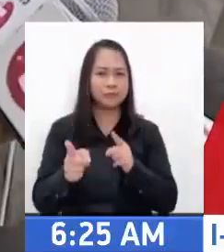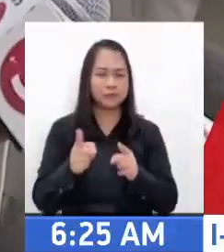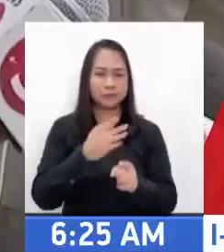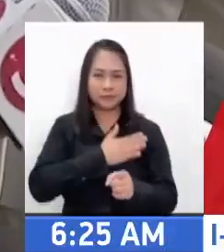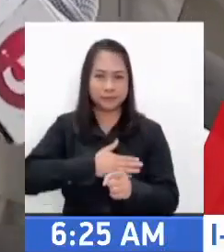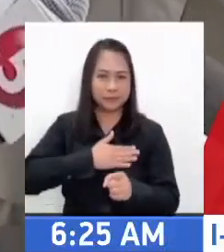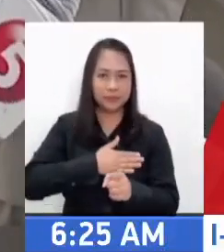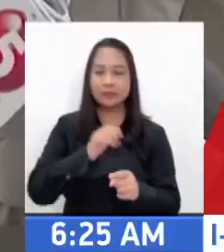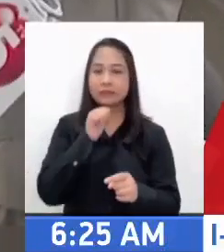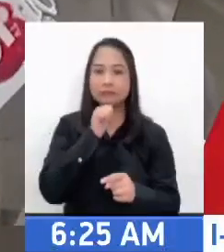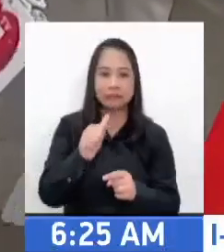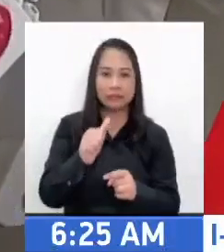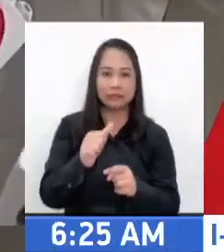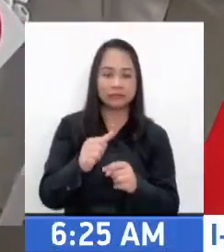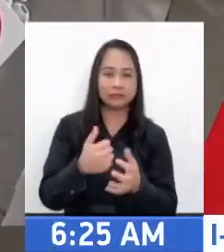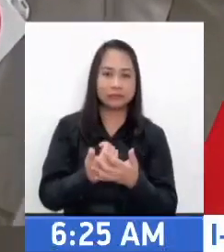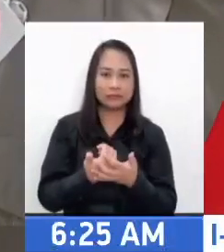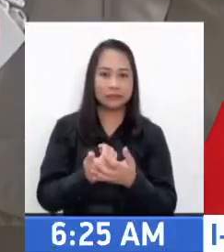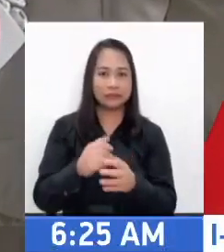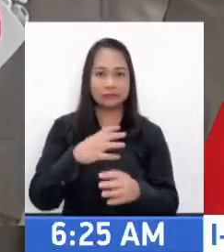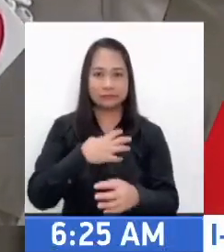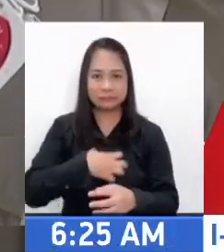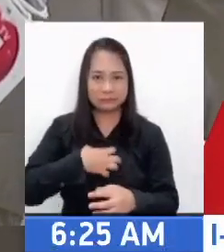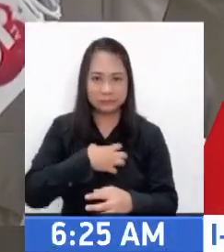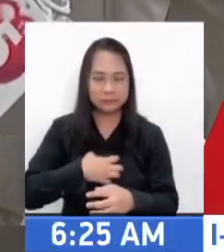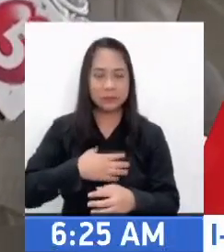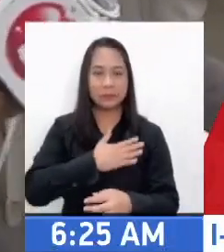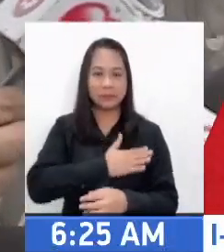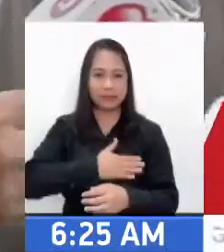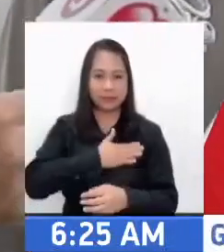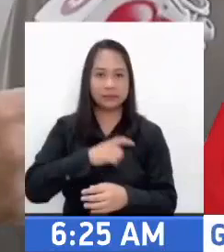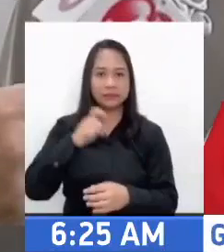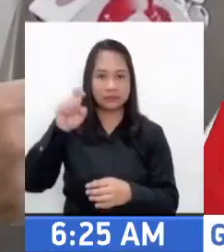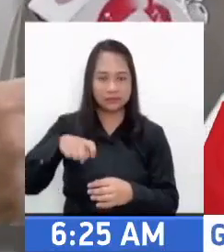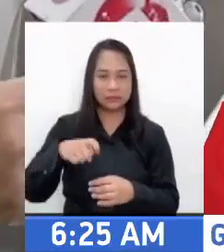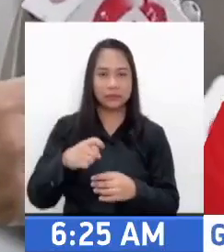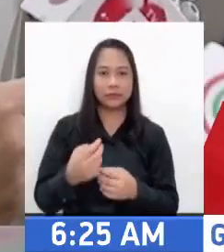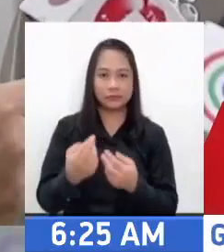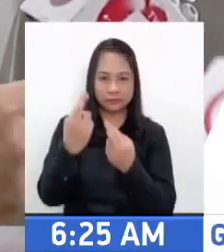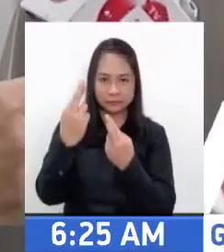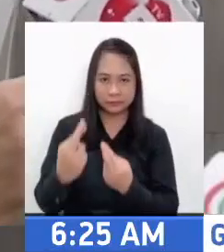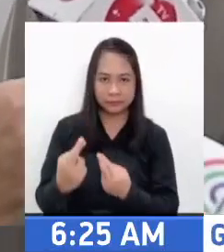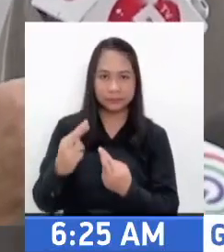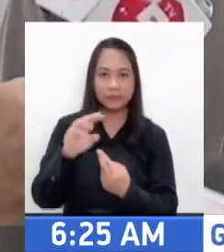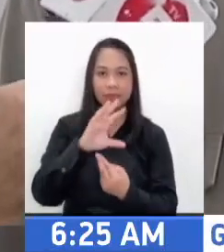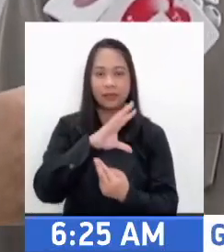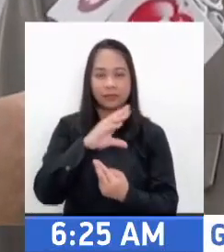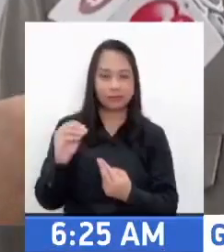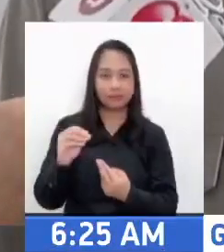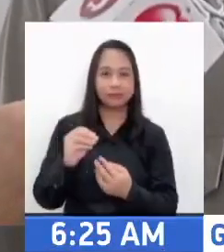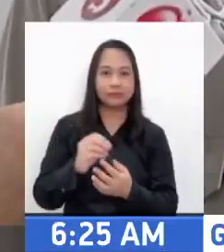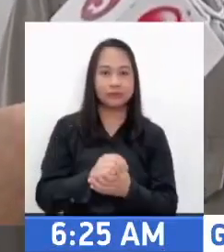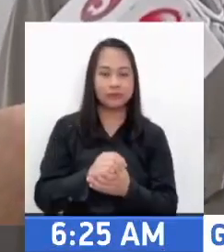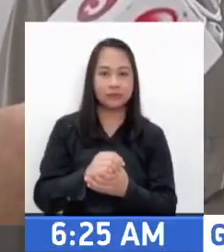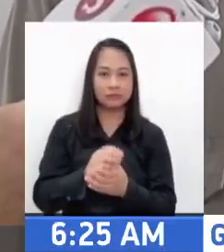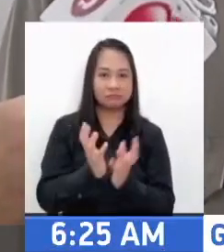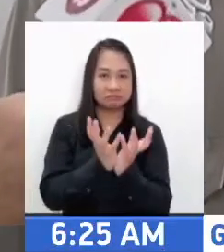daw ni Bello na hindi nire-respeto ang kayabangan sa isang sibilisado at demokratikong komunidad.